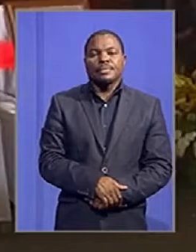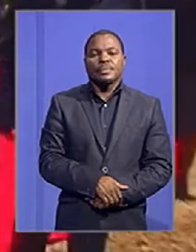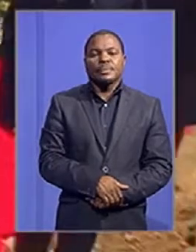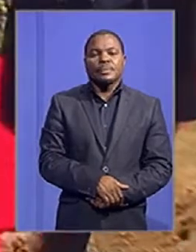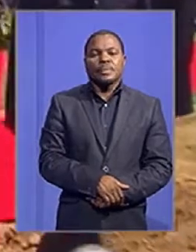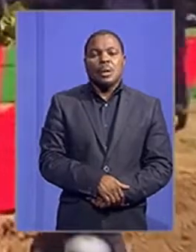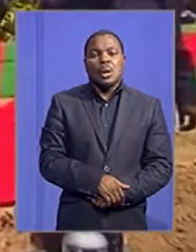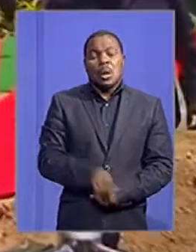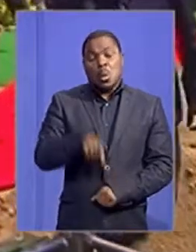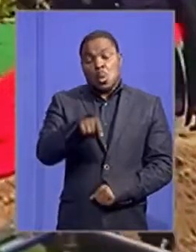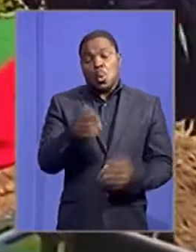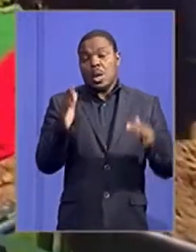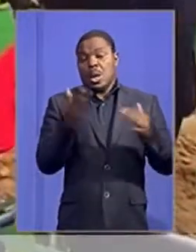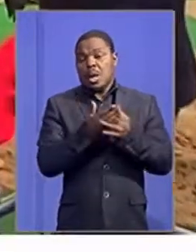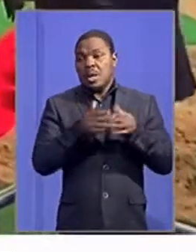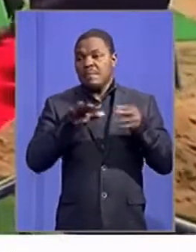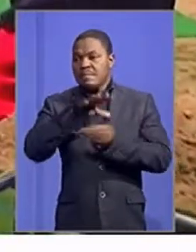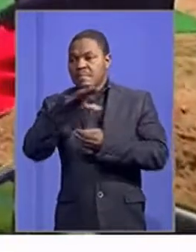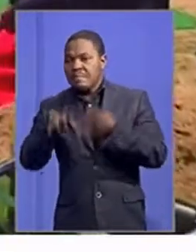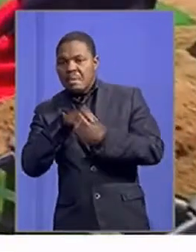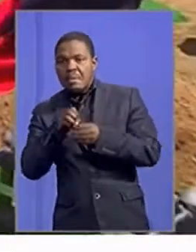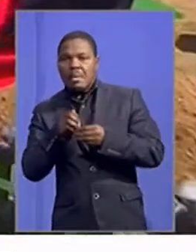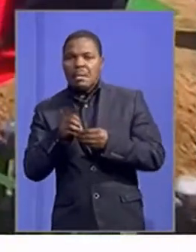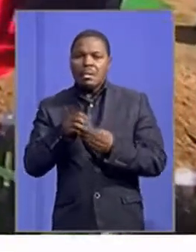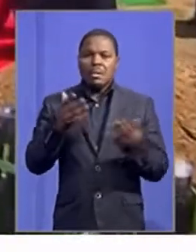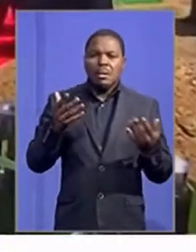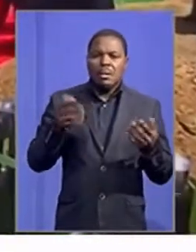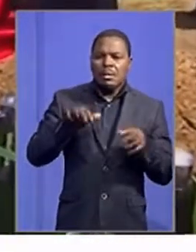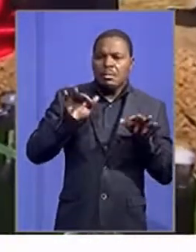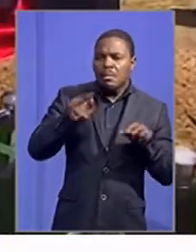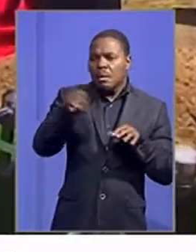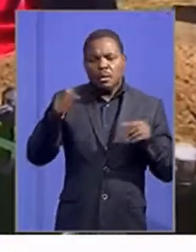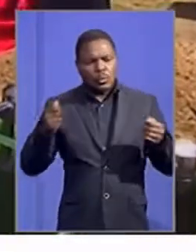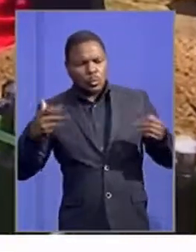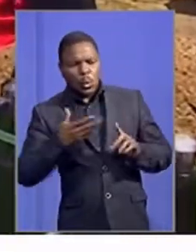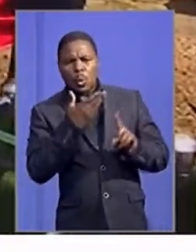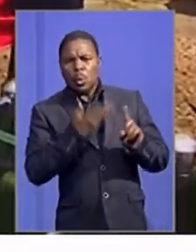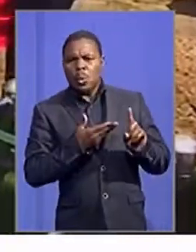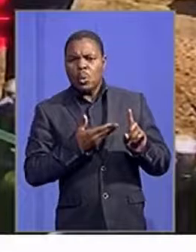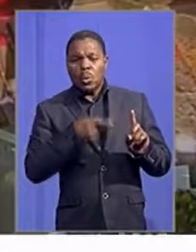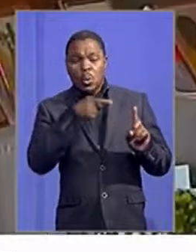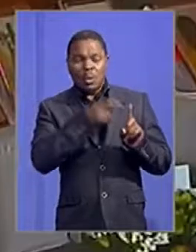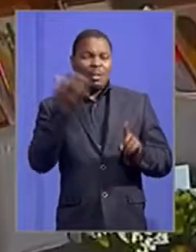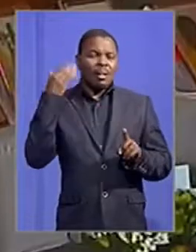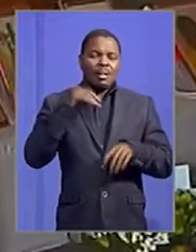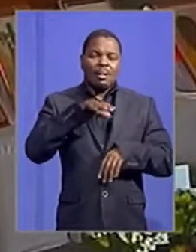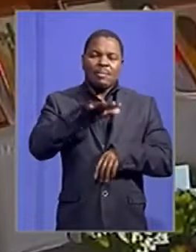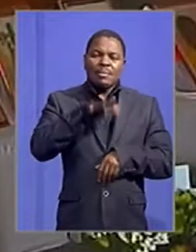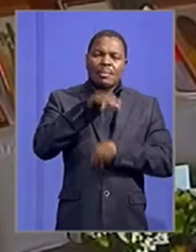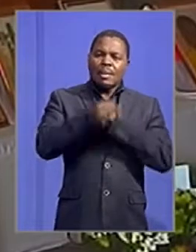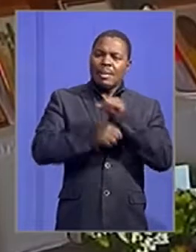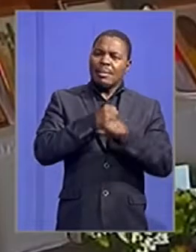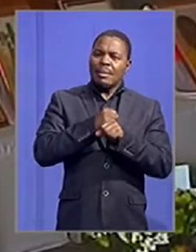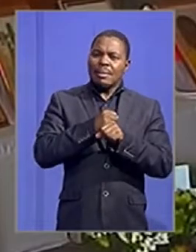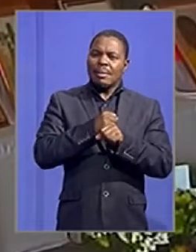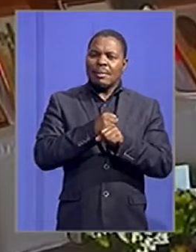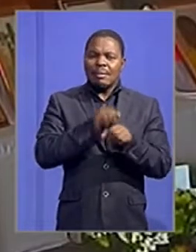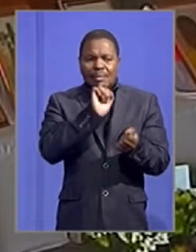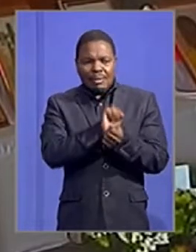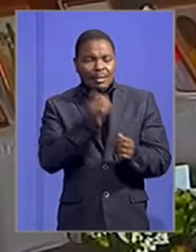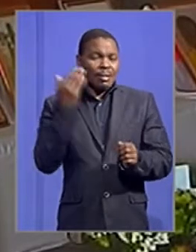Kgetsi eo e neng ya tsitsibanya ba lelapa le baagi mmele. Mmelaelwa yo ka nako eo a neng a le dingwaga di le 15 o ne a